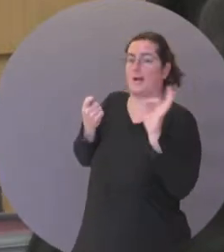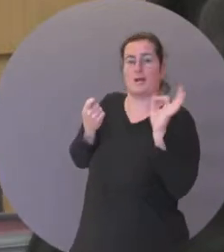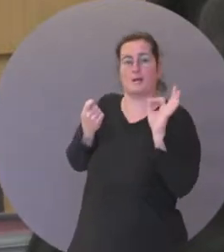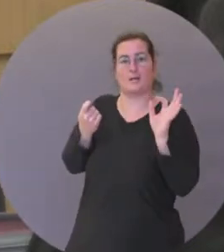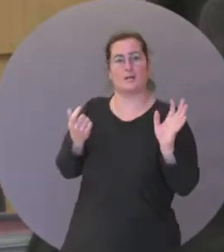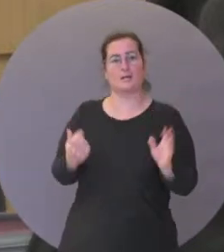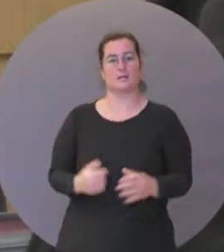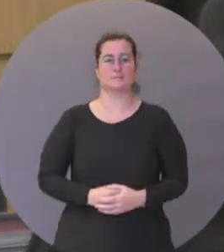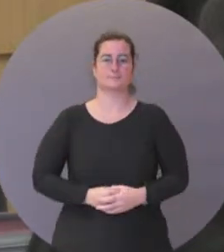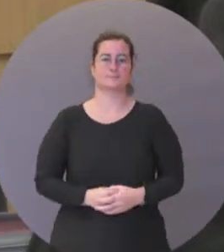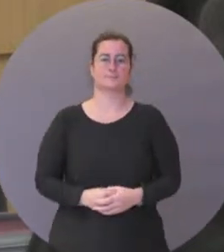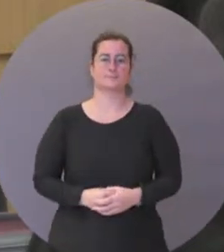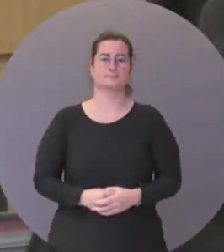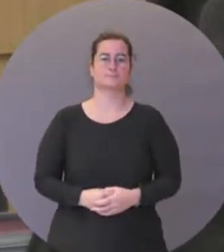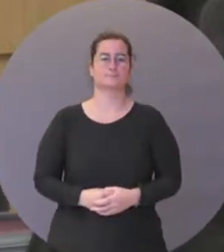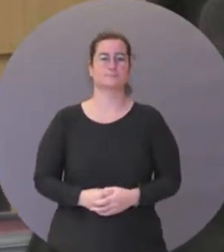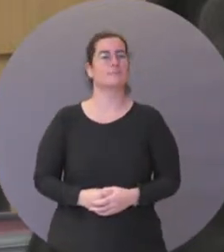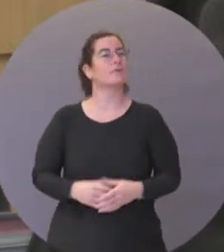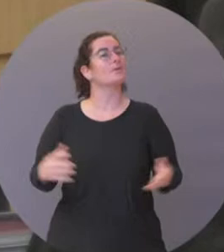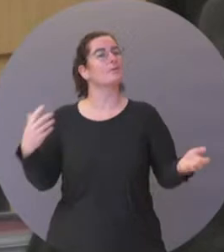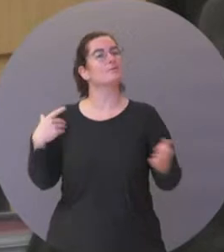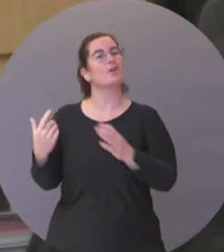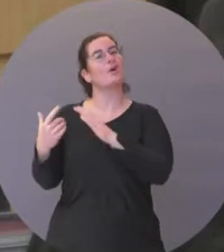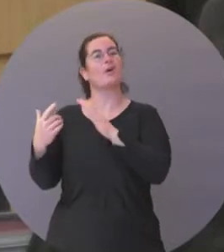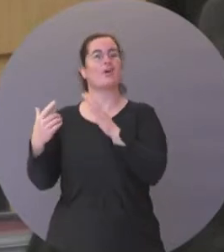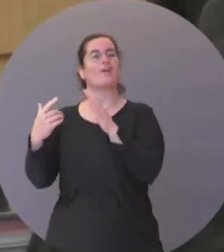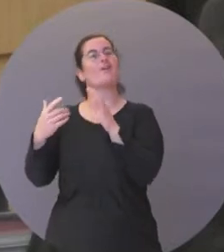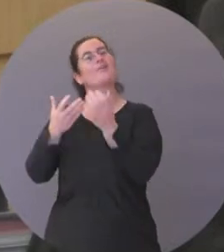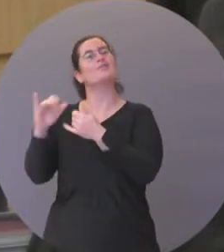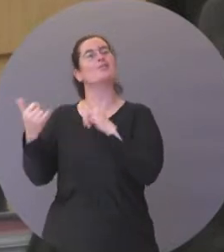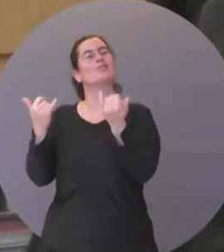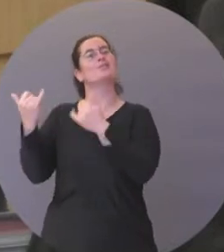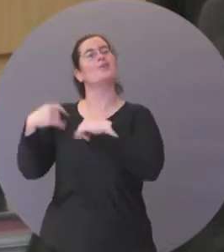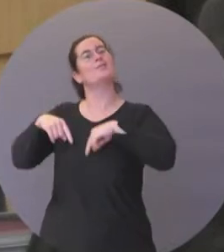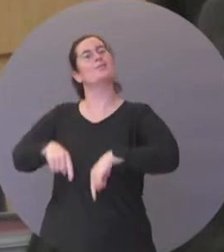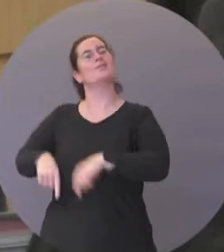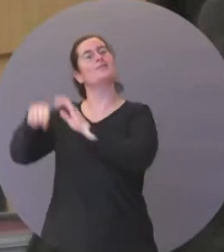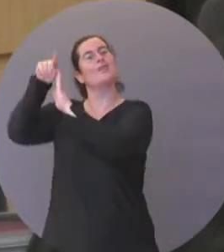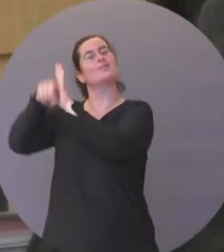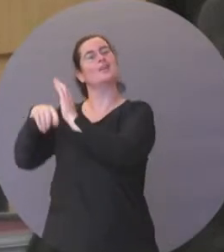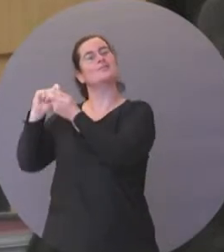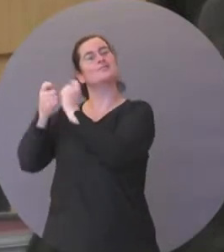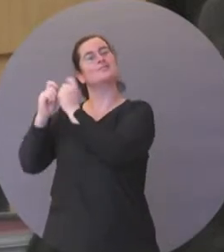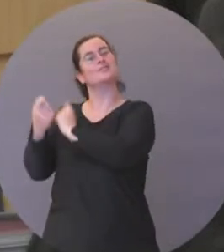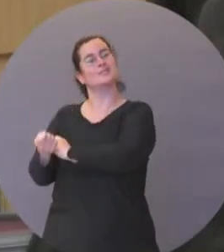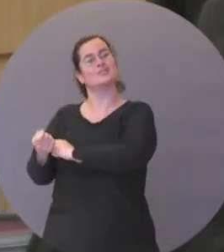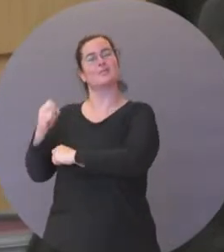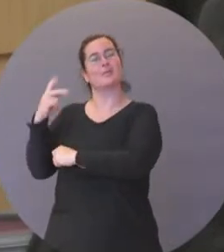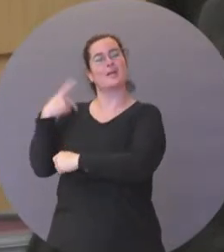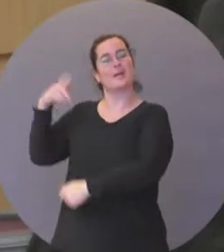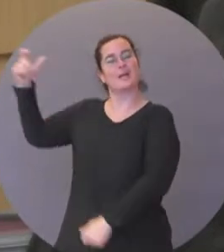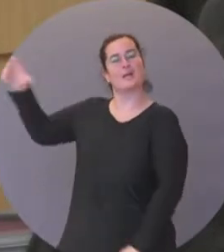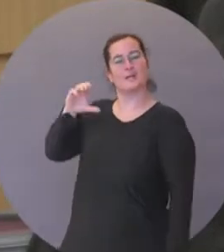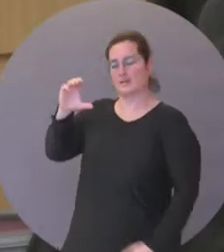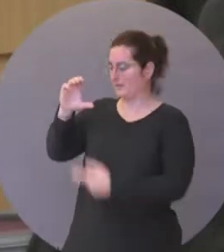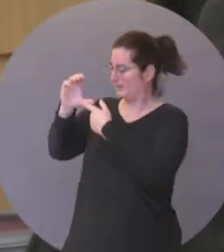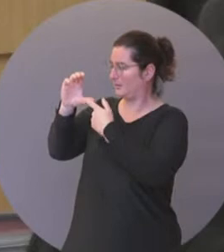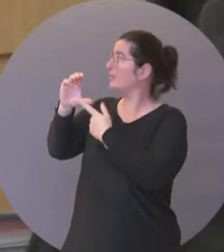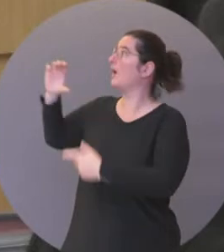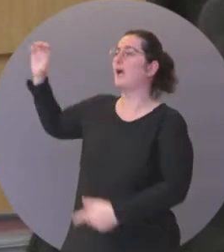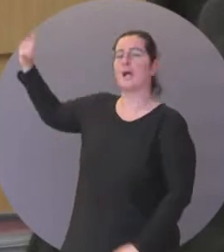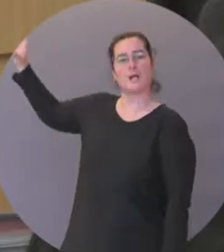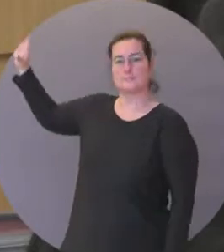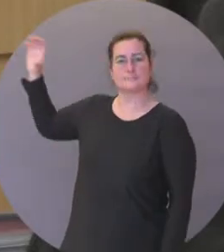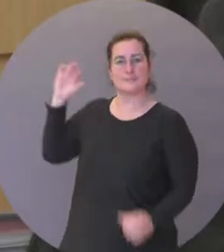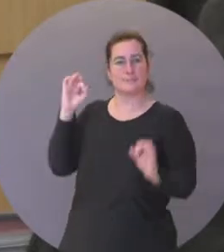encore une fois les tâches changent les règles du jeu mais les moyens ne suivent pas depuis que l'état des centralisé